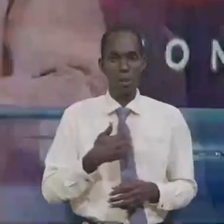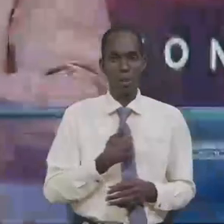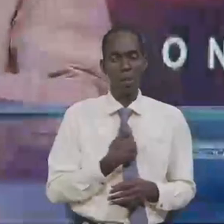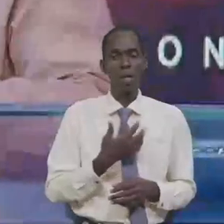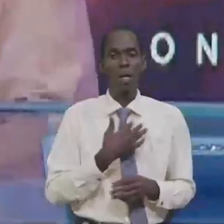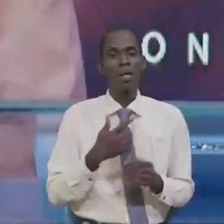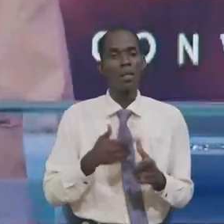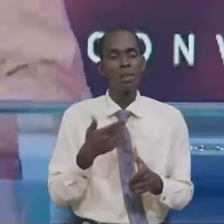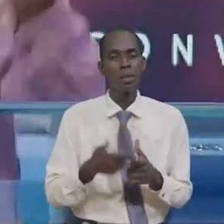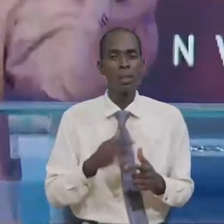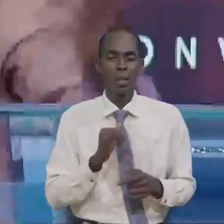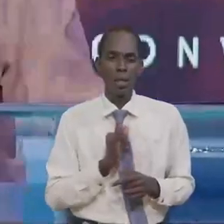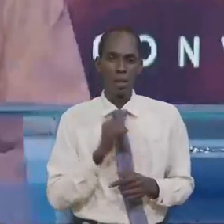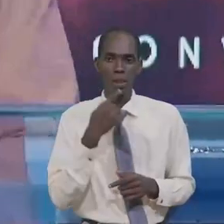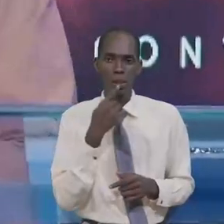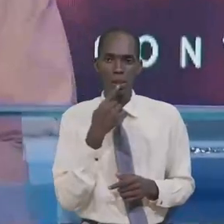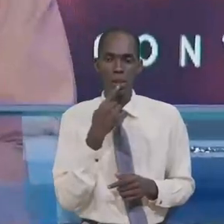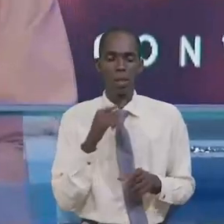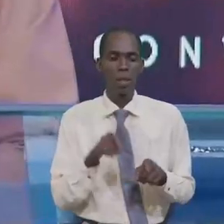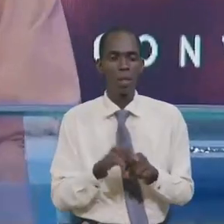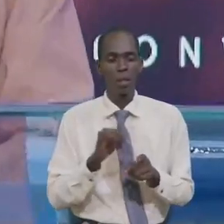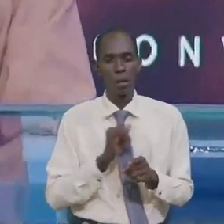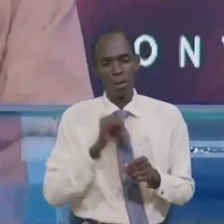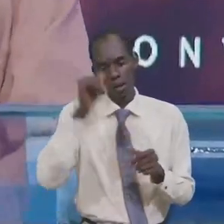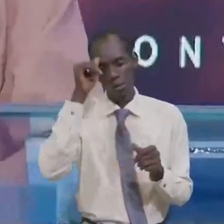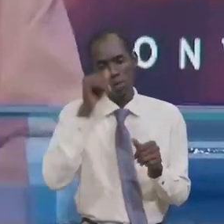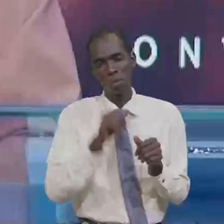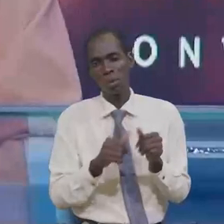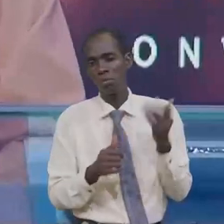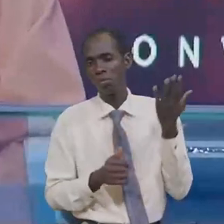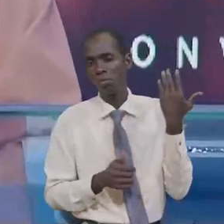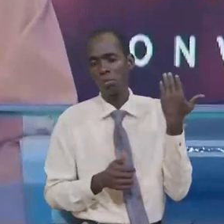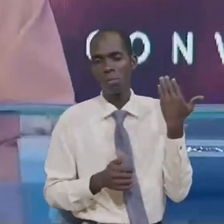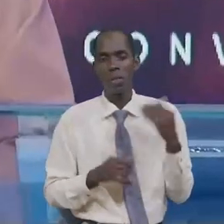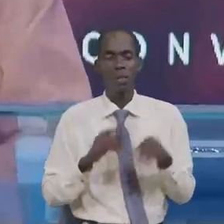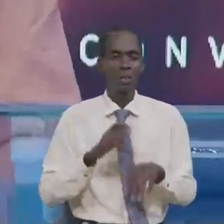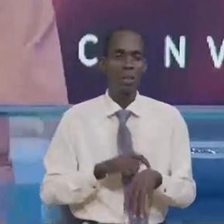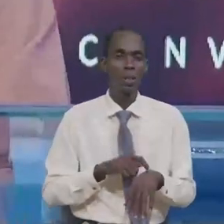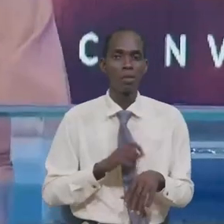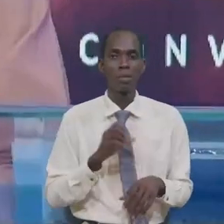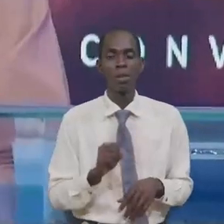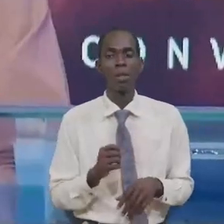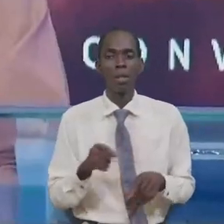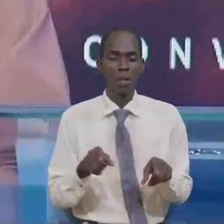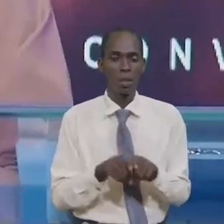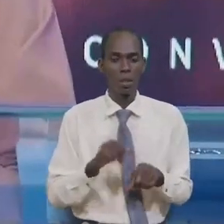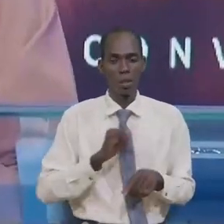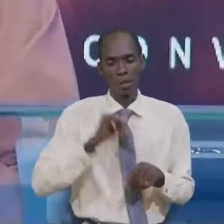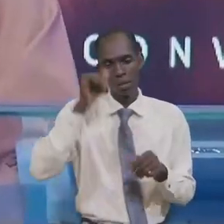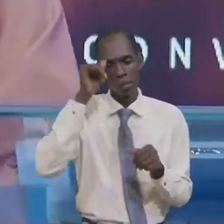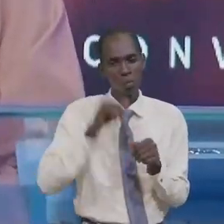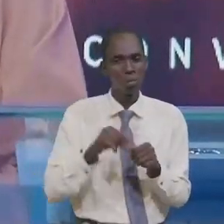comme je regarde derrière dans le jour passé comme je regarde derrière